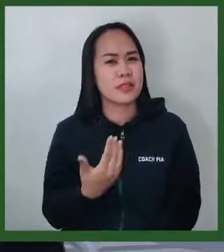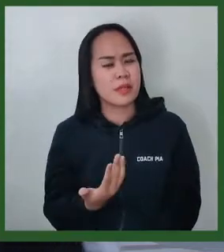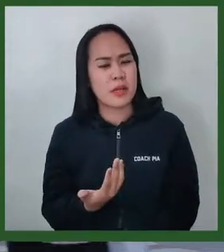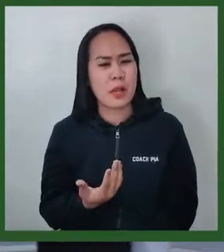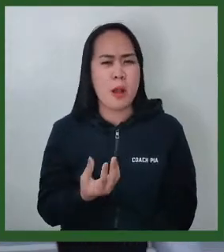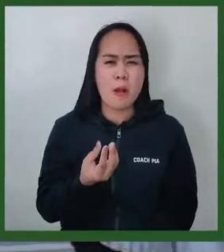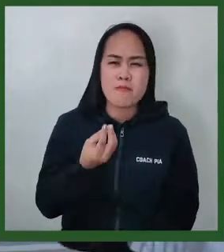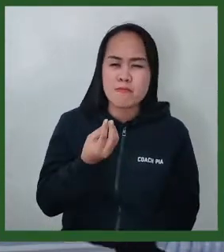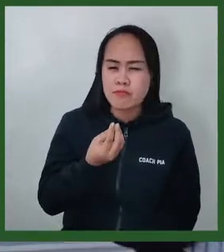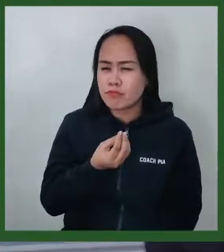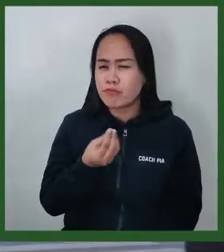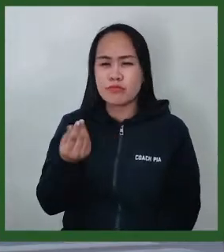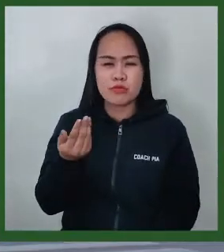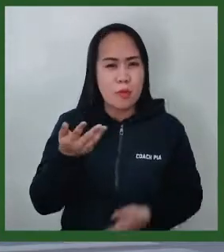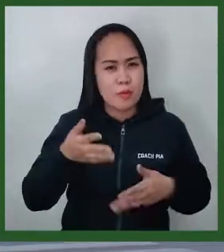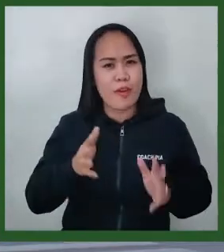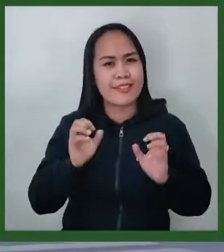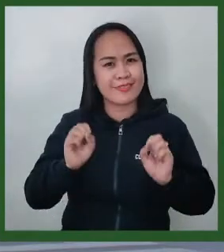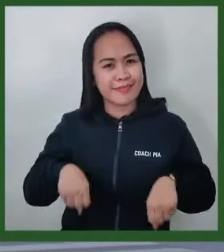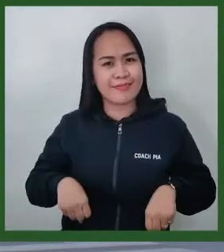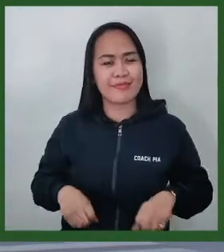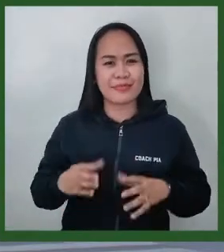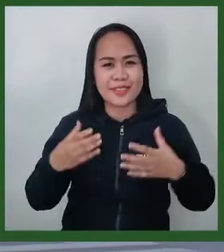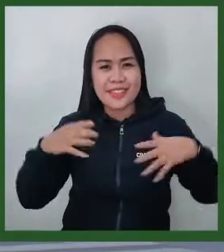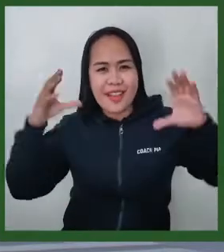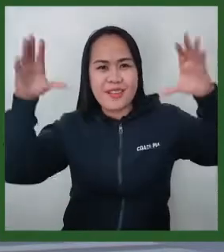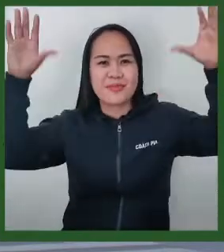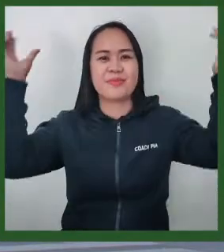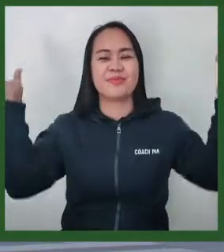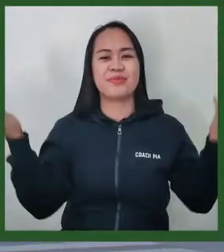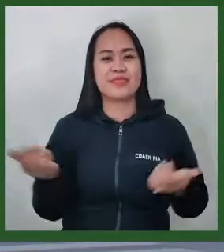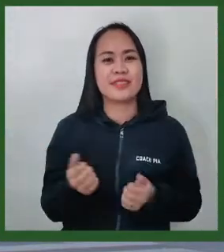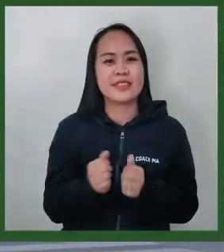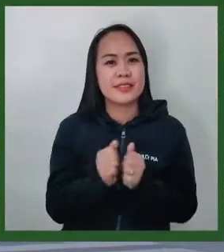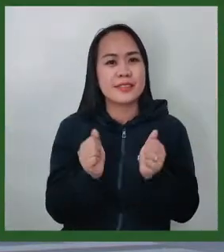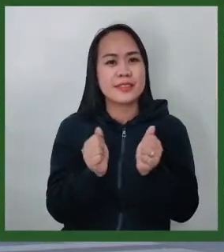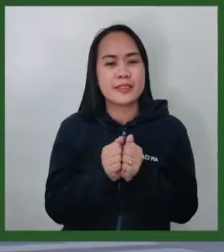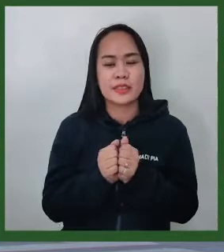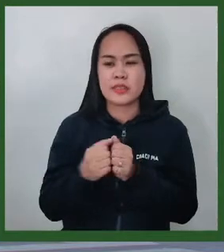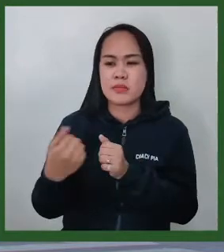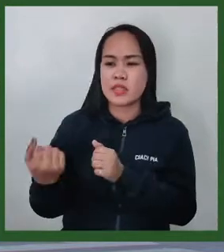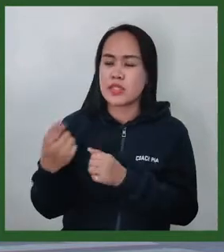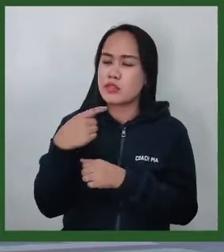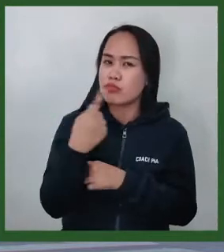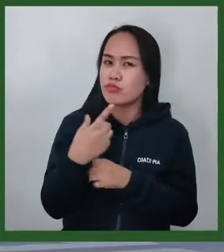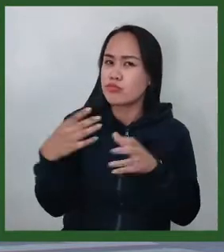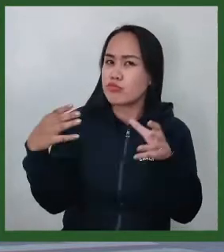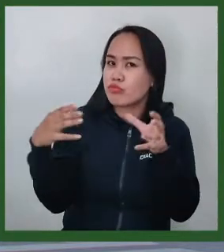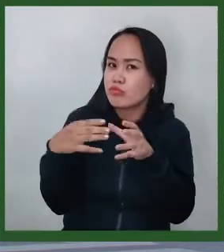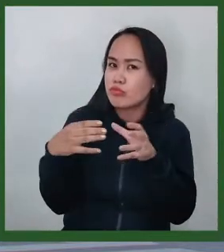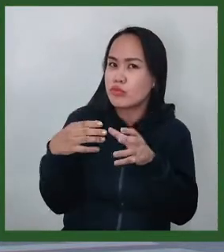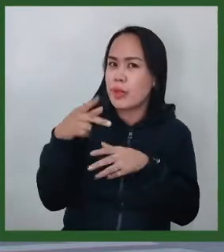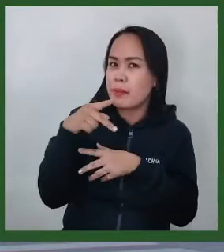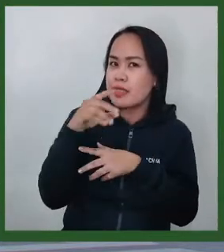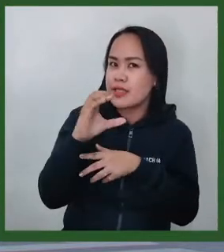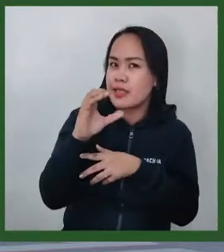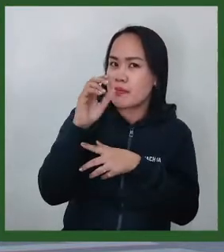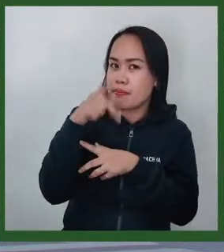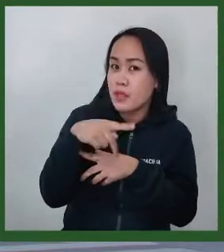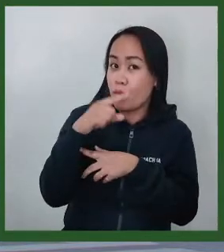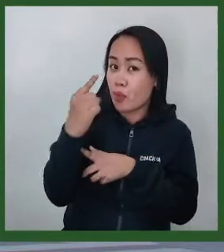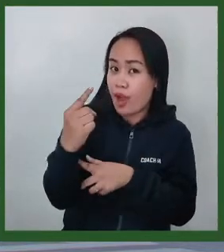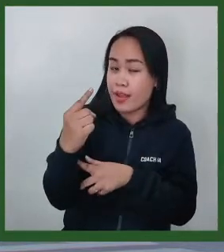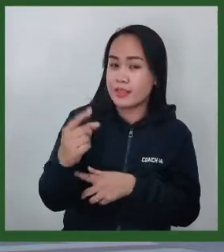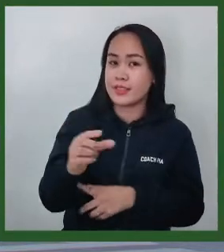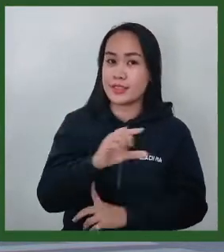papaano sa simpleng pamamaraan ay ipinagdiwang din ito. Siyempre kasama po natin sa kolaborasyon na ito ay ang PCP1 o ang